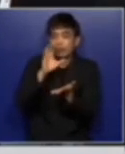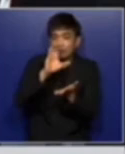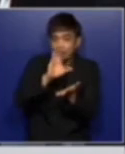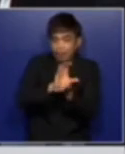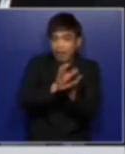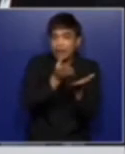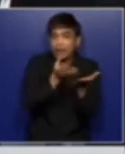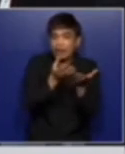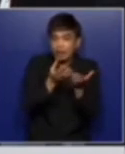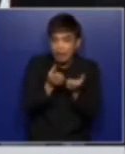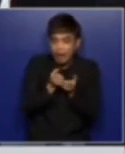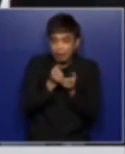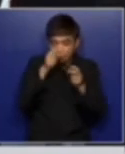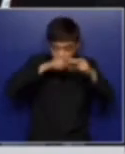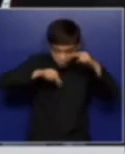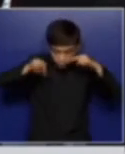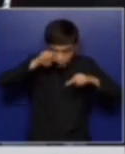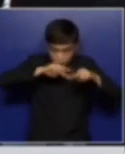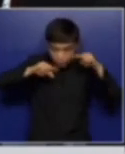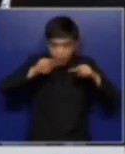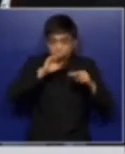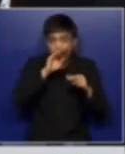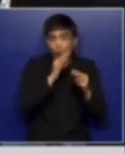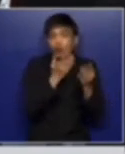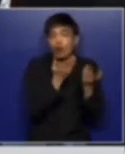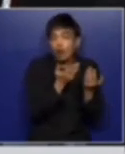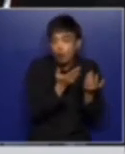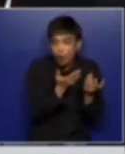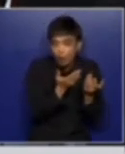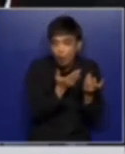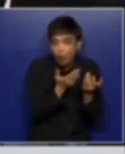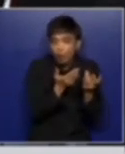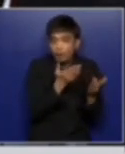าณเนี่ยพิจารณาแล้วเห็นว่าสามารถชะลอการดำเนินการ